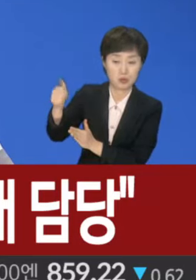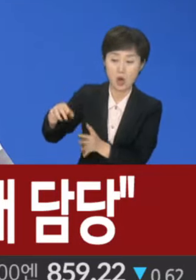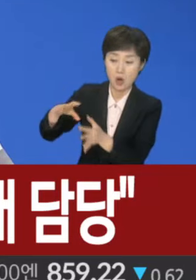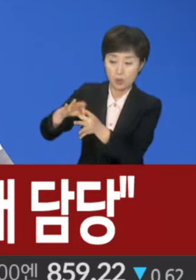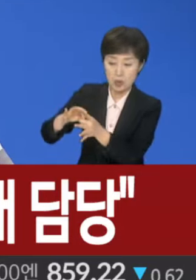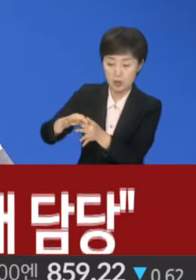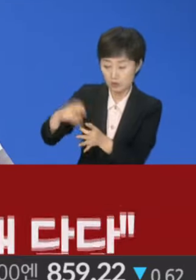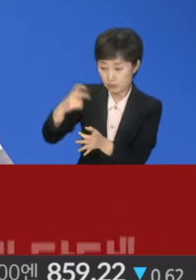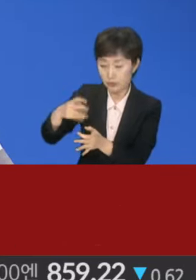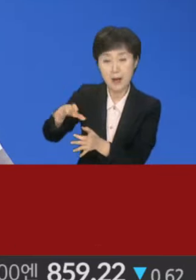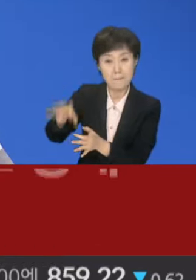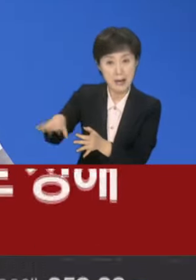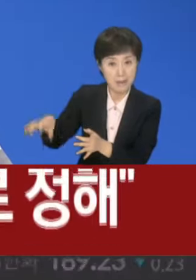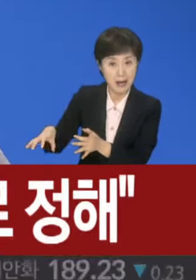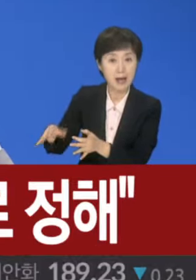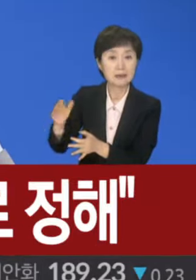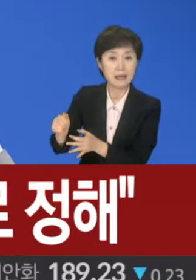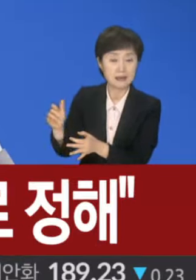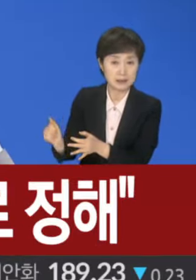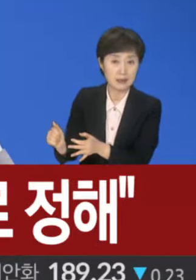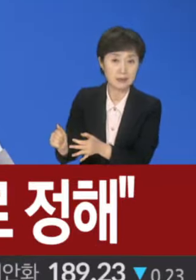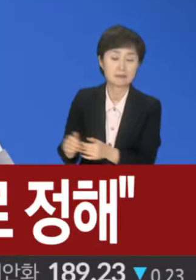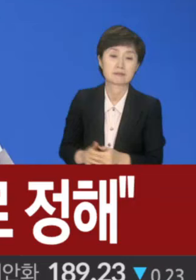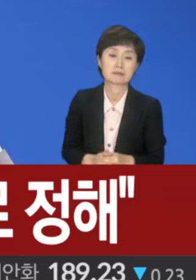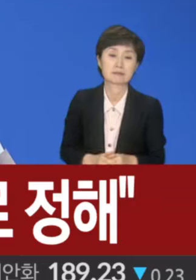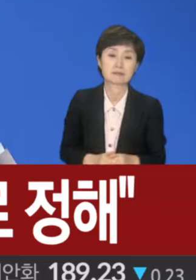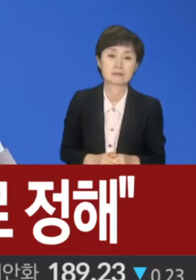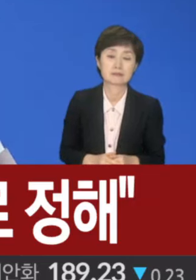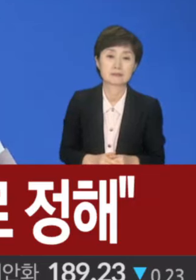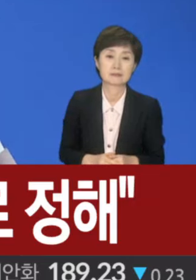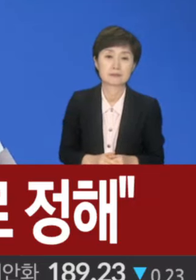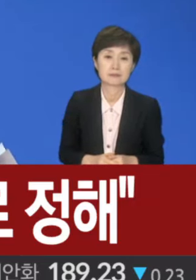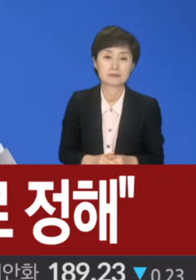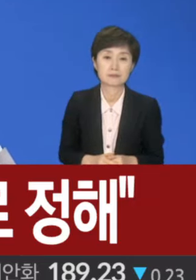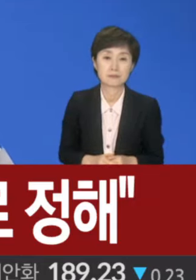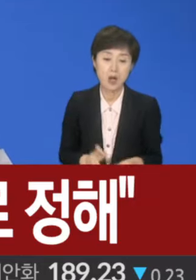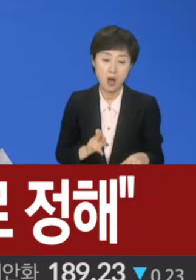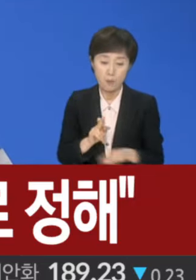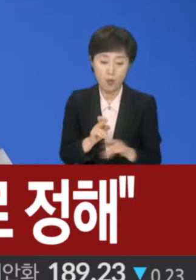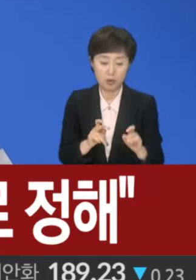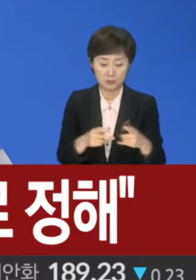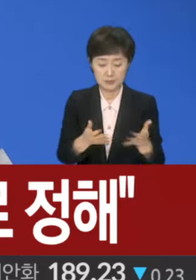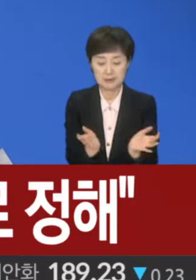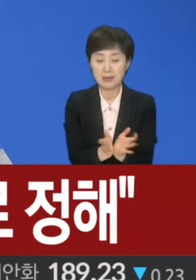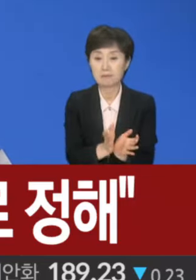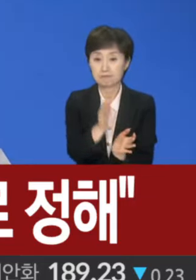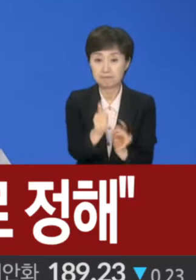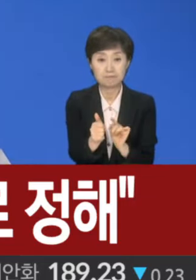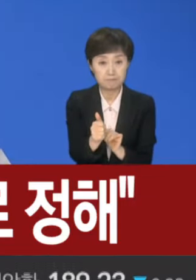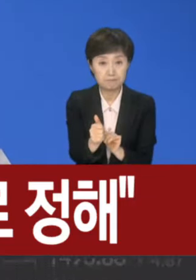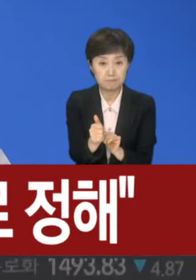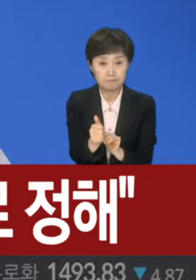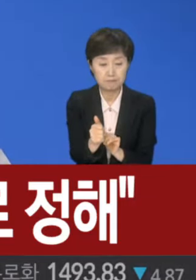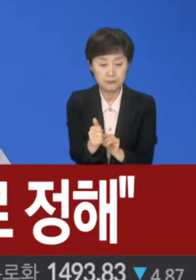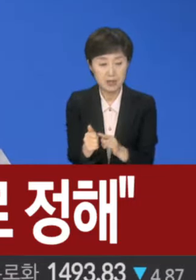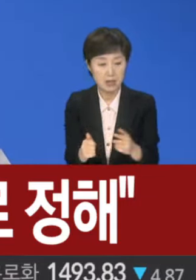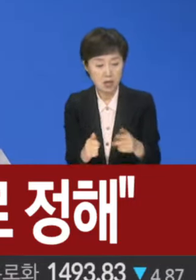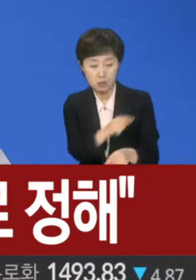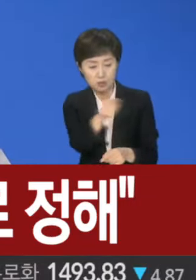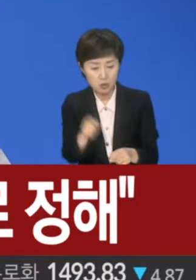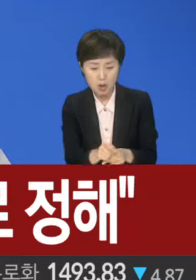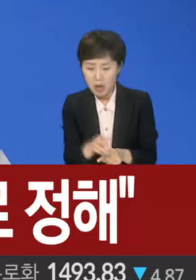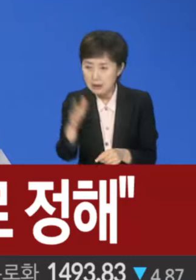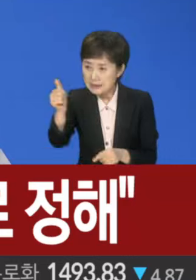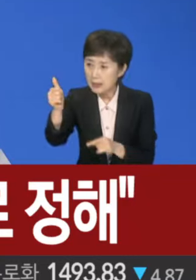소속 수색조장 및 포병여단 등수과장입니다. 먼저 포 11대대장은 포병여단장의 부재로 인해